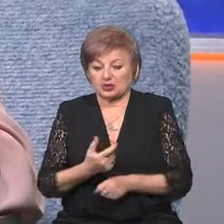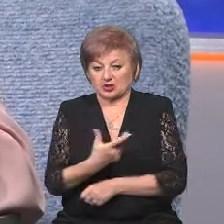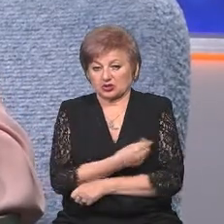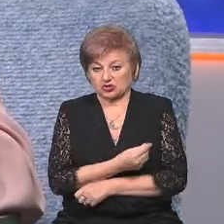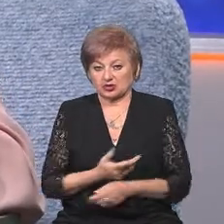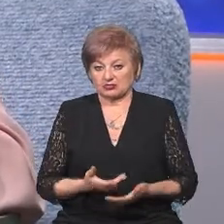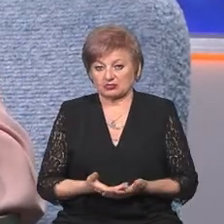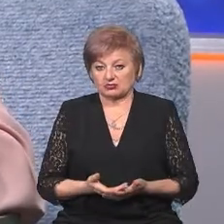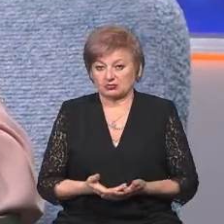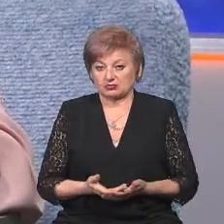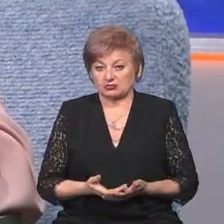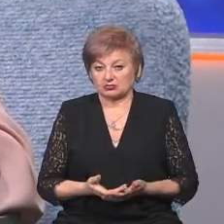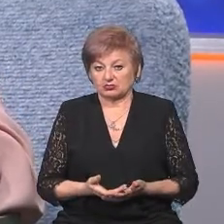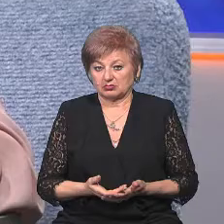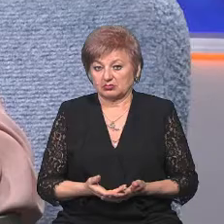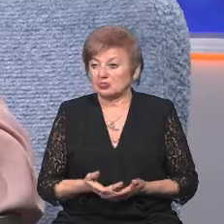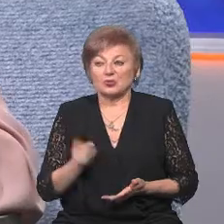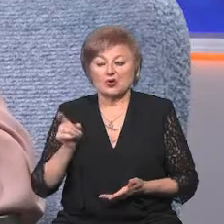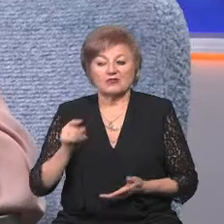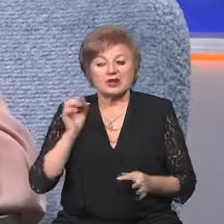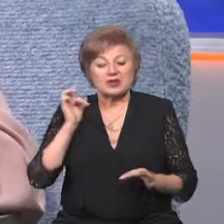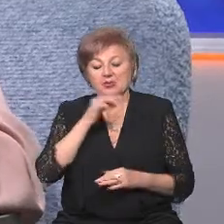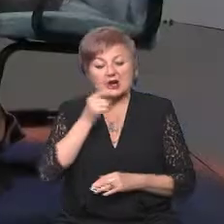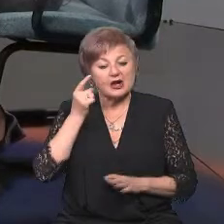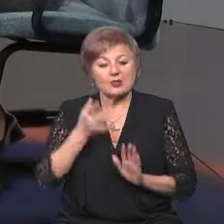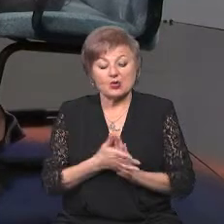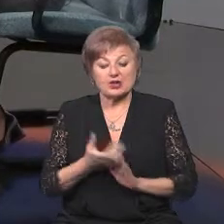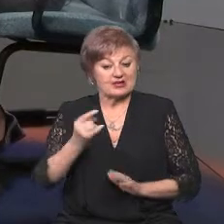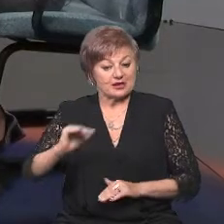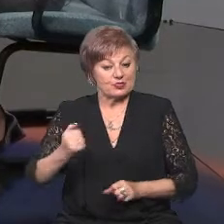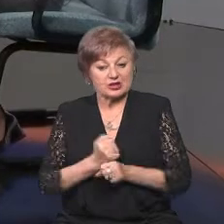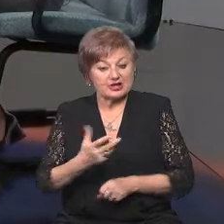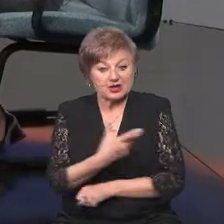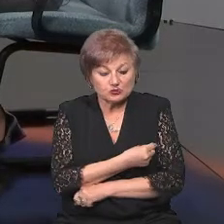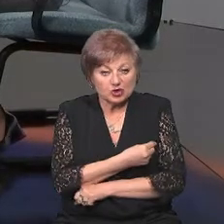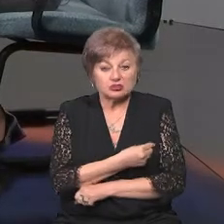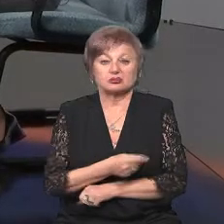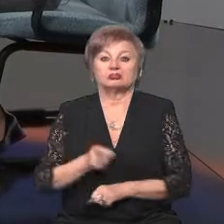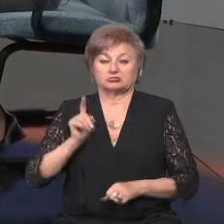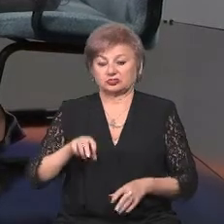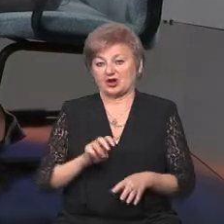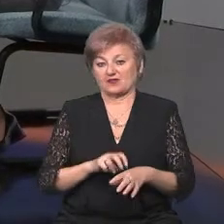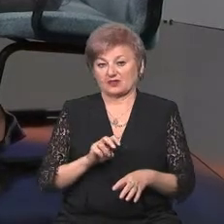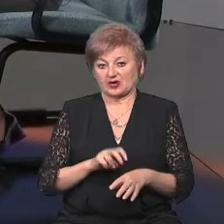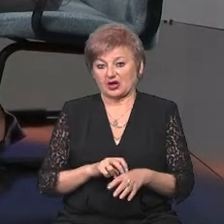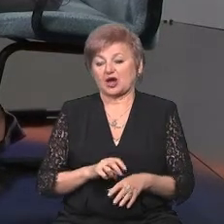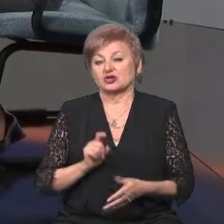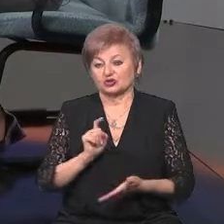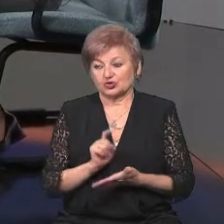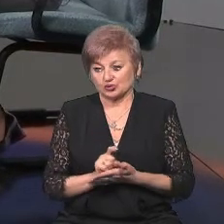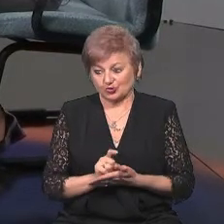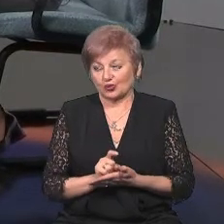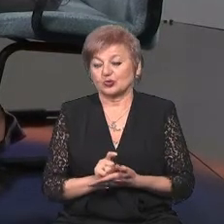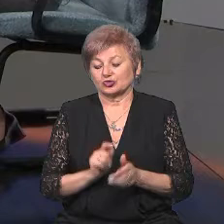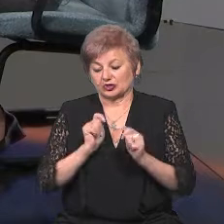Чи ми якось не так зрозуміли? А якщо дитина не робить щеплення, то їй тоді лікар має зазначити, от в цій